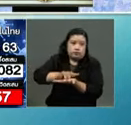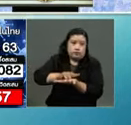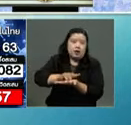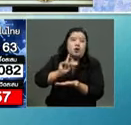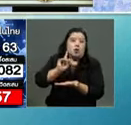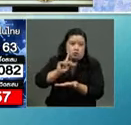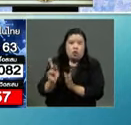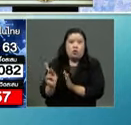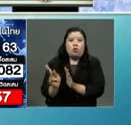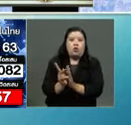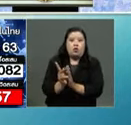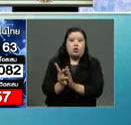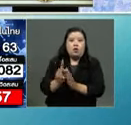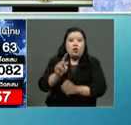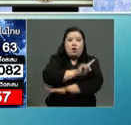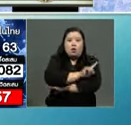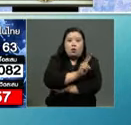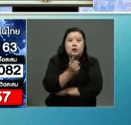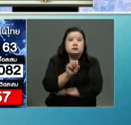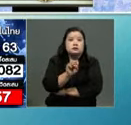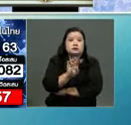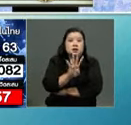ถ้าเรายังมีกฎของเราอยู่ก็คือ 14